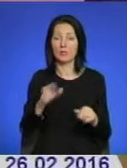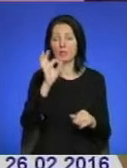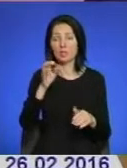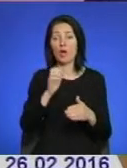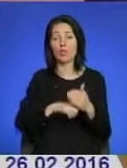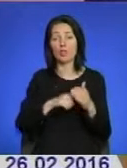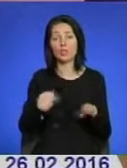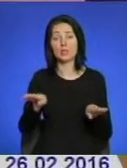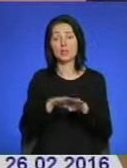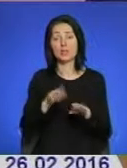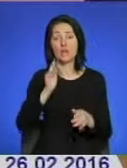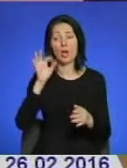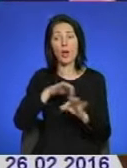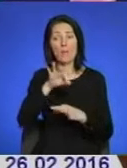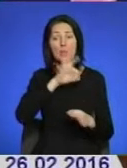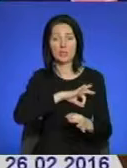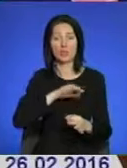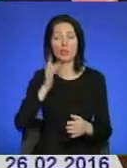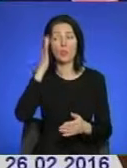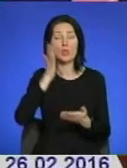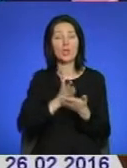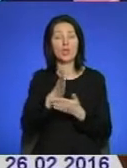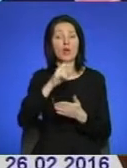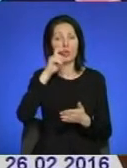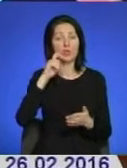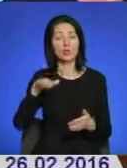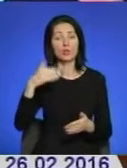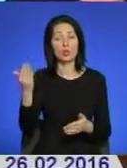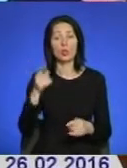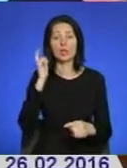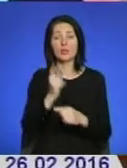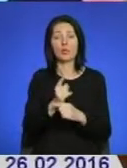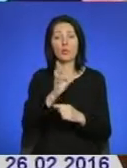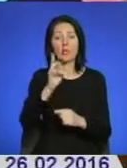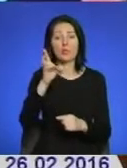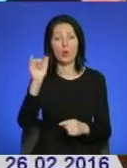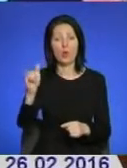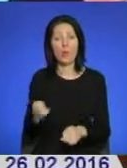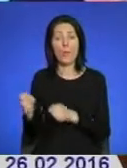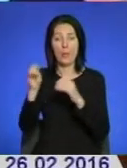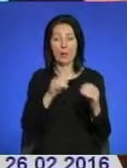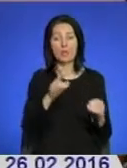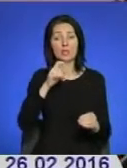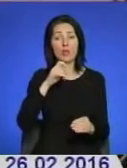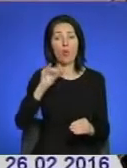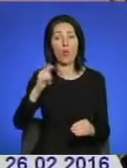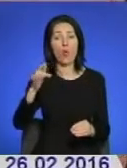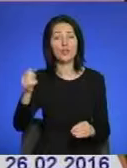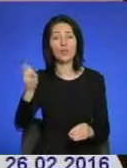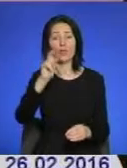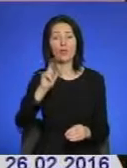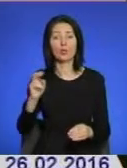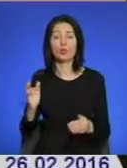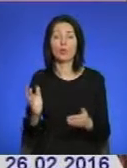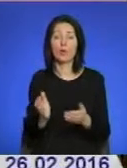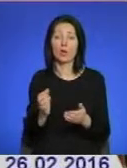– політика української сторони, а саме заборона НБУ перевести в Угорщину валютну виручку. I will raise this question,